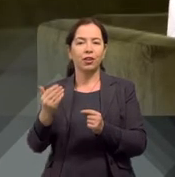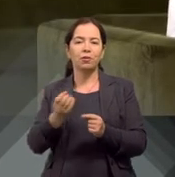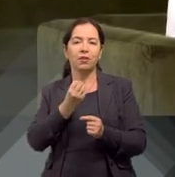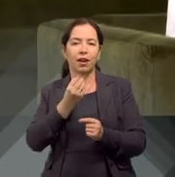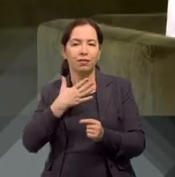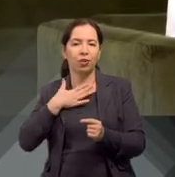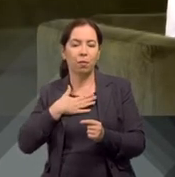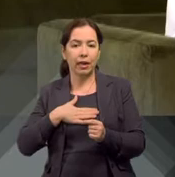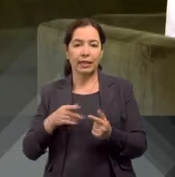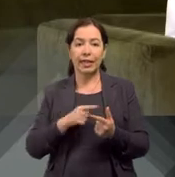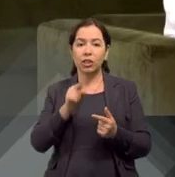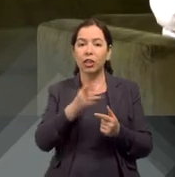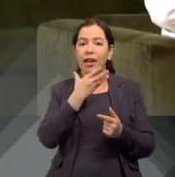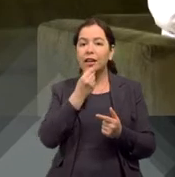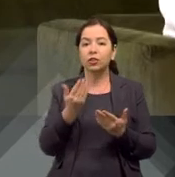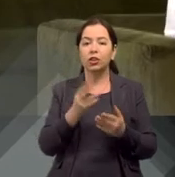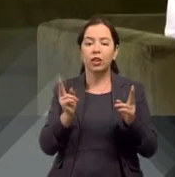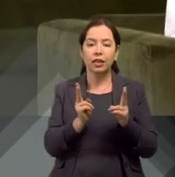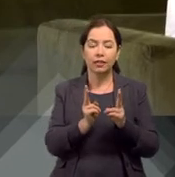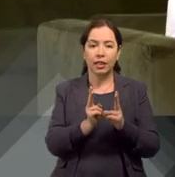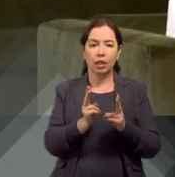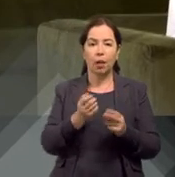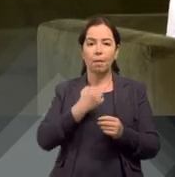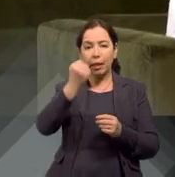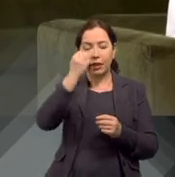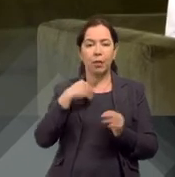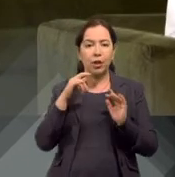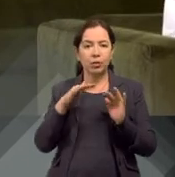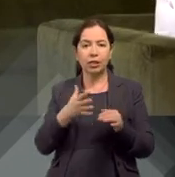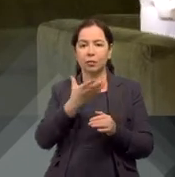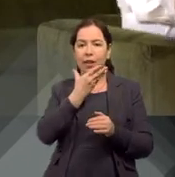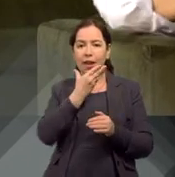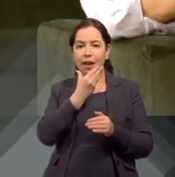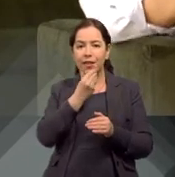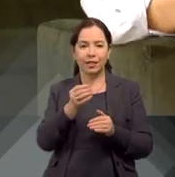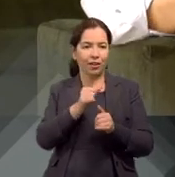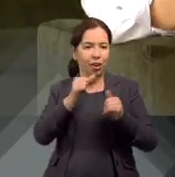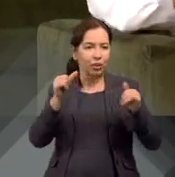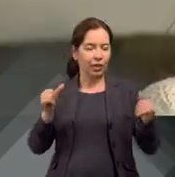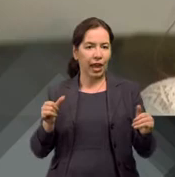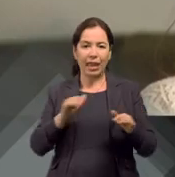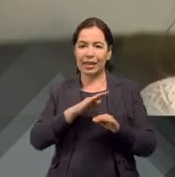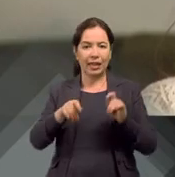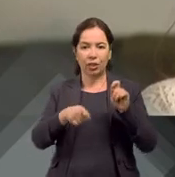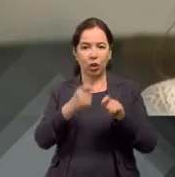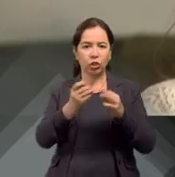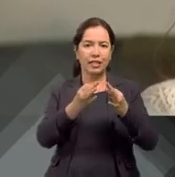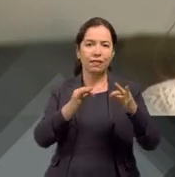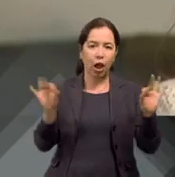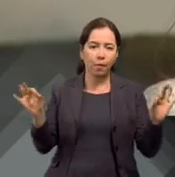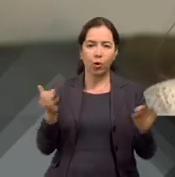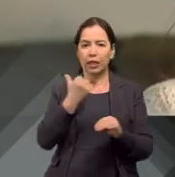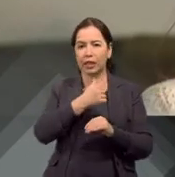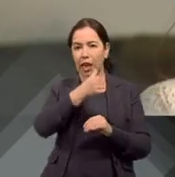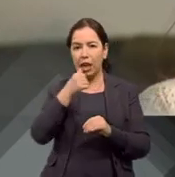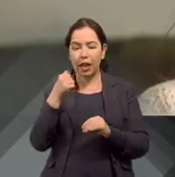красота, которую я встретил, благодаря моему действию расцветает, никаким образом не нарушая свободы,